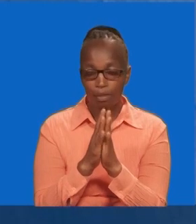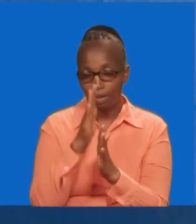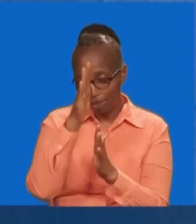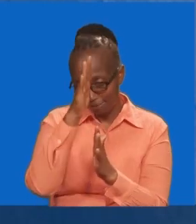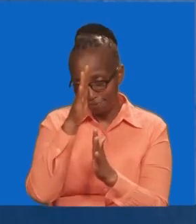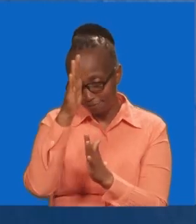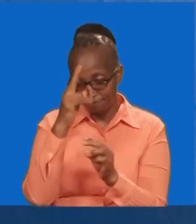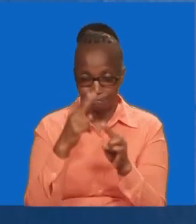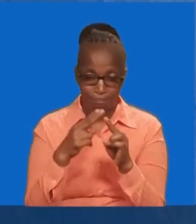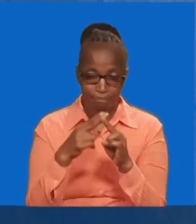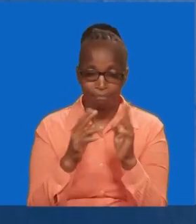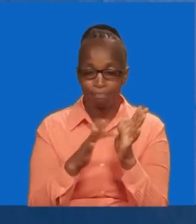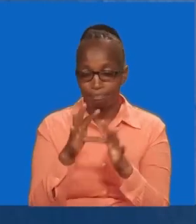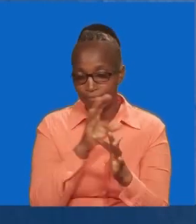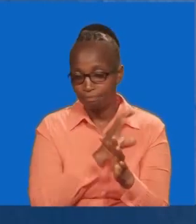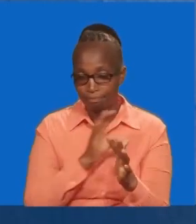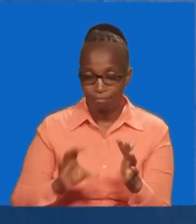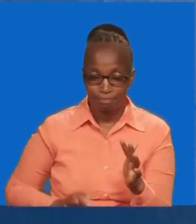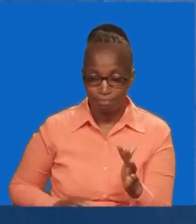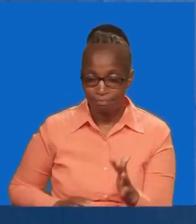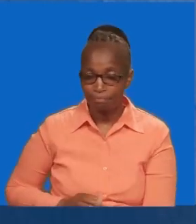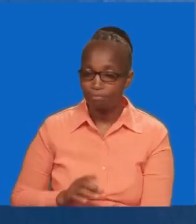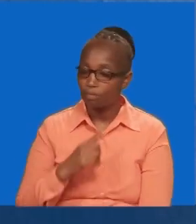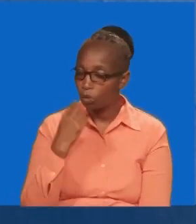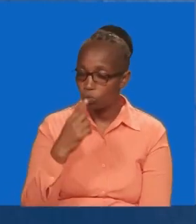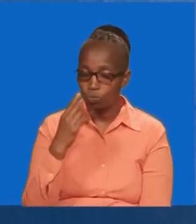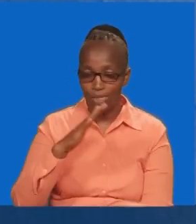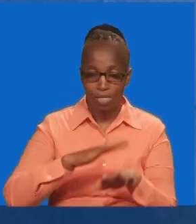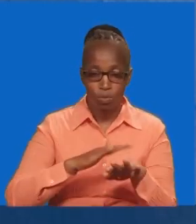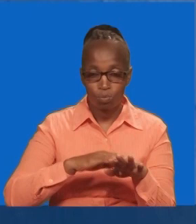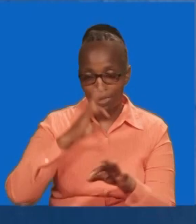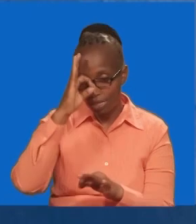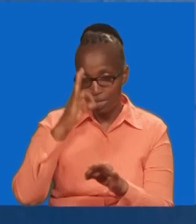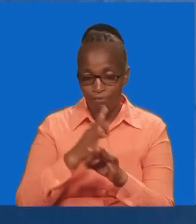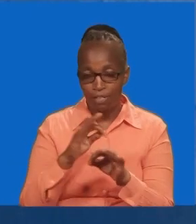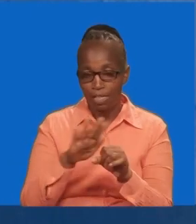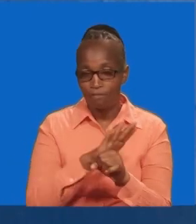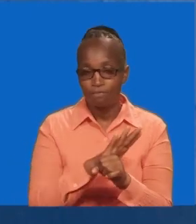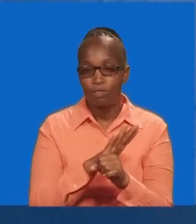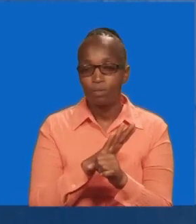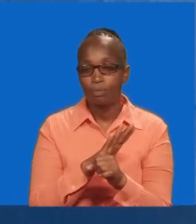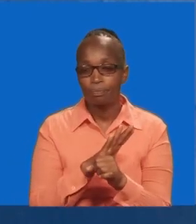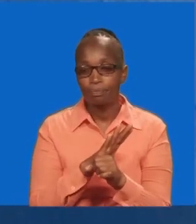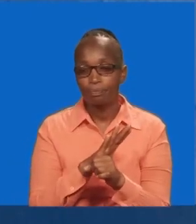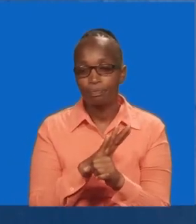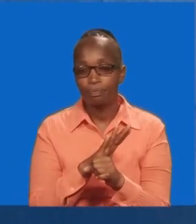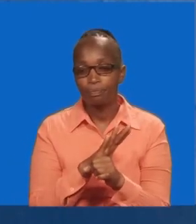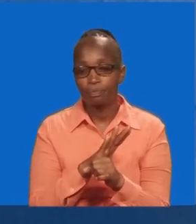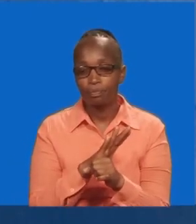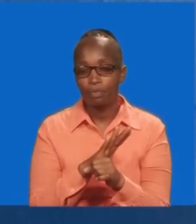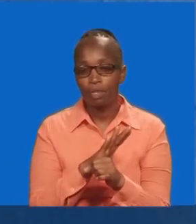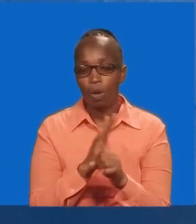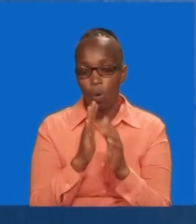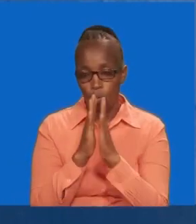tuombe. Baba, katika jina la Yesu Kristo uliye mwema, mwaminifu, msaada na kiongozi katika